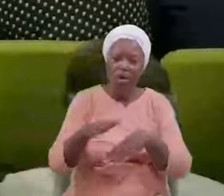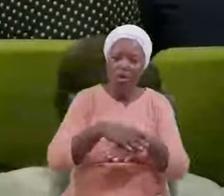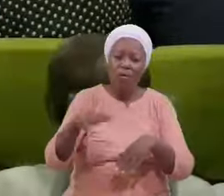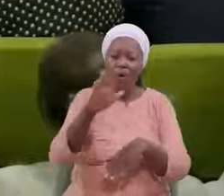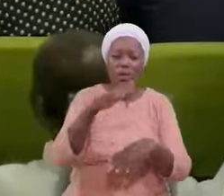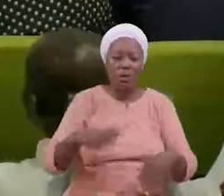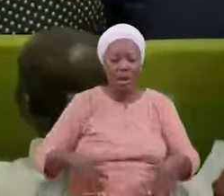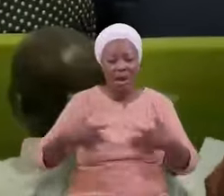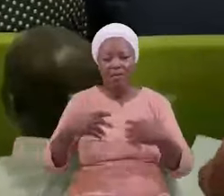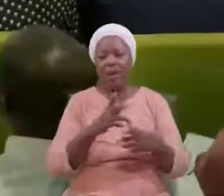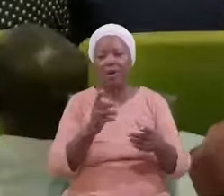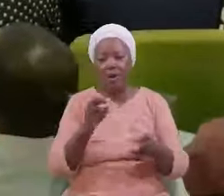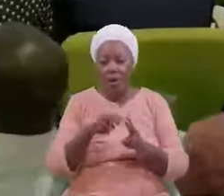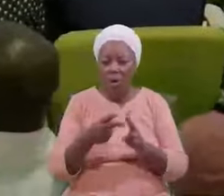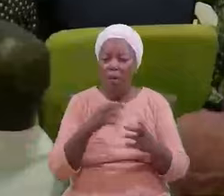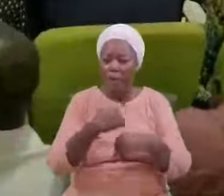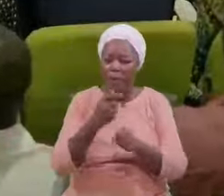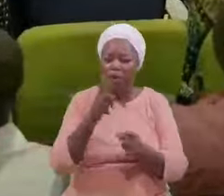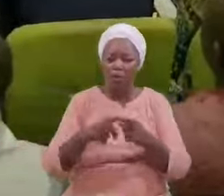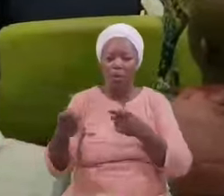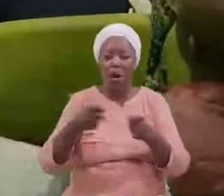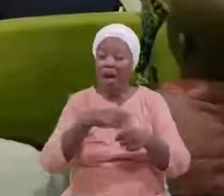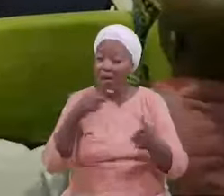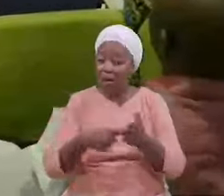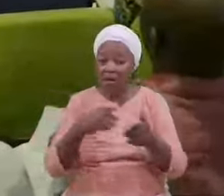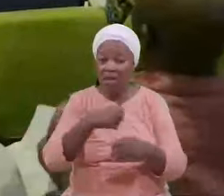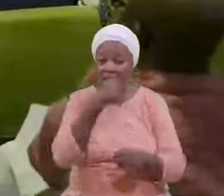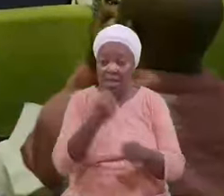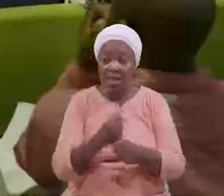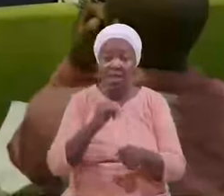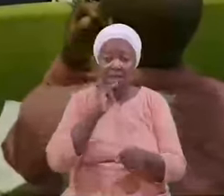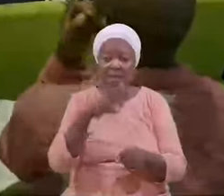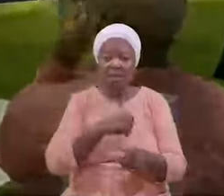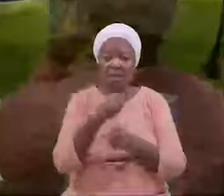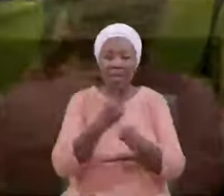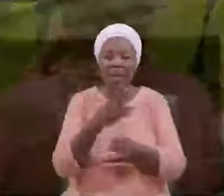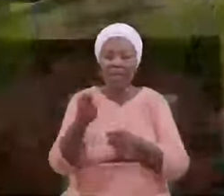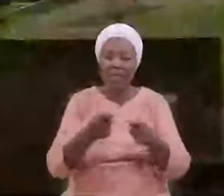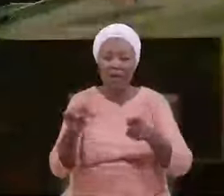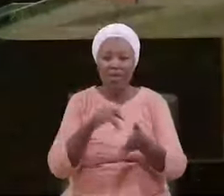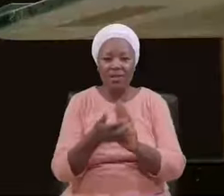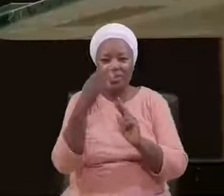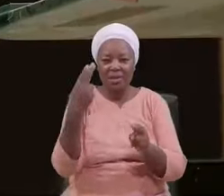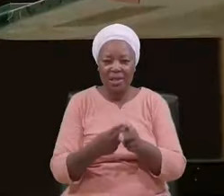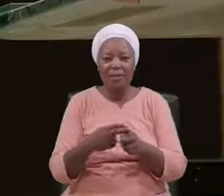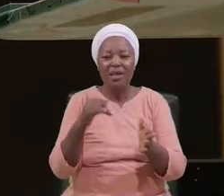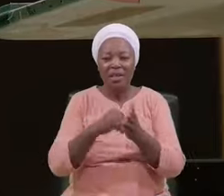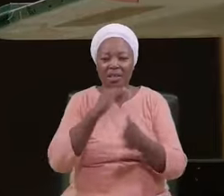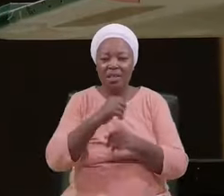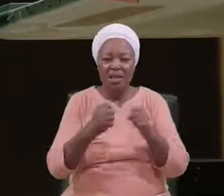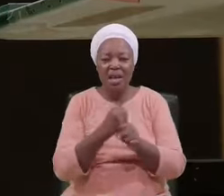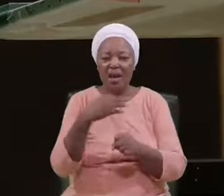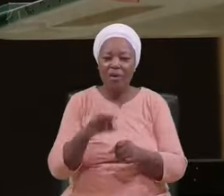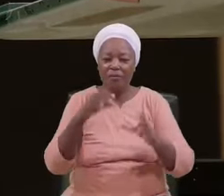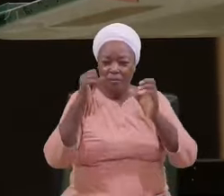faire régner. Et cette année, c'est l'année de régner. C'est l'année de puissance. C'est l'année